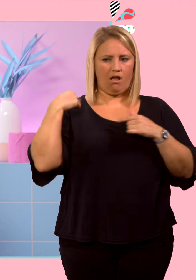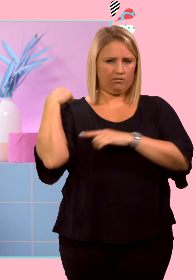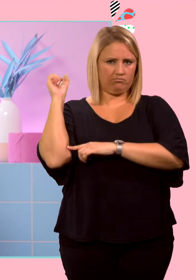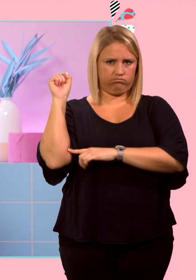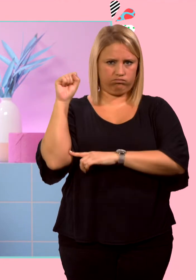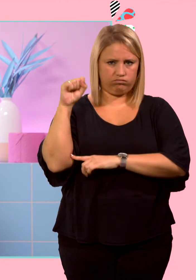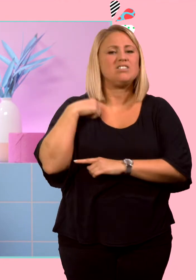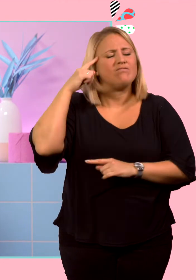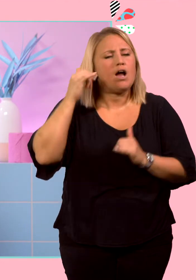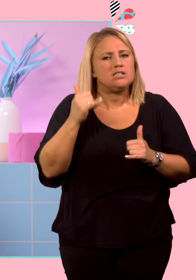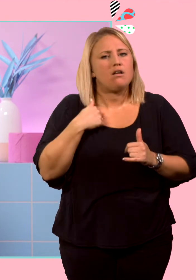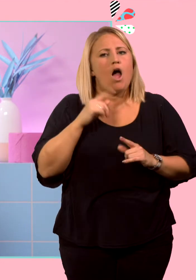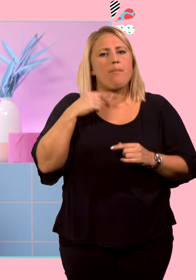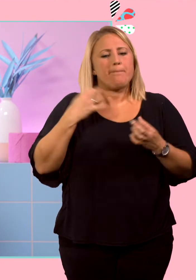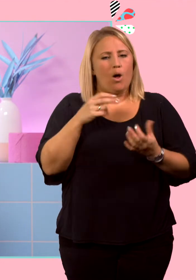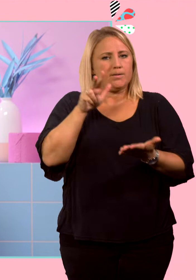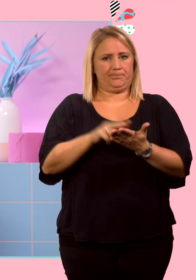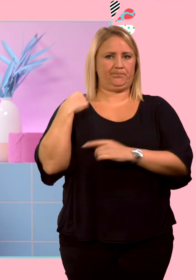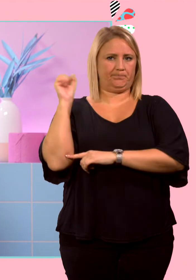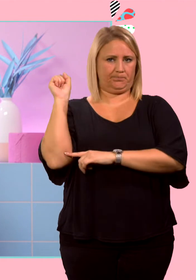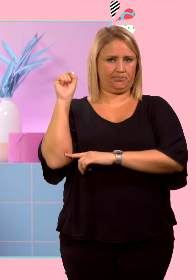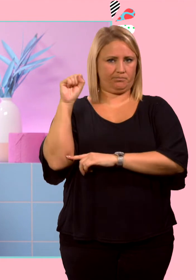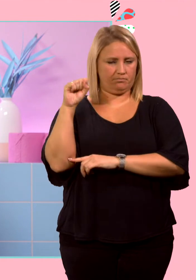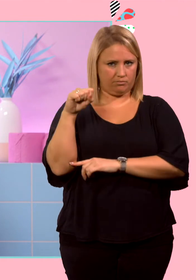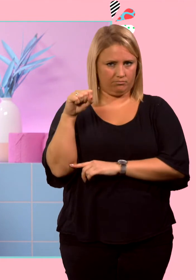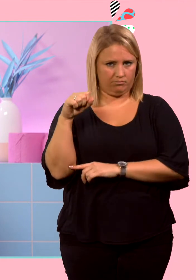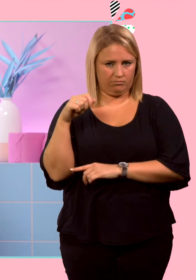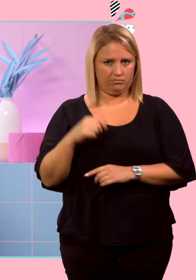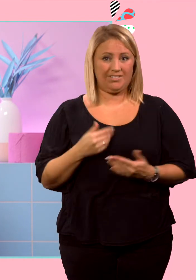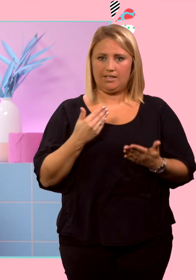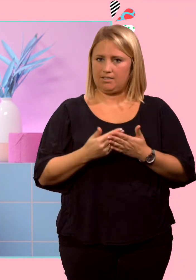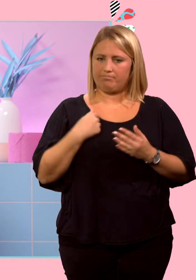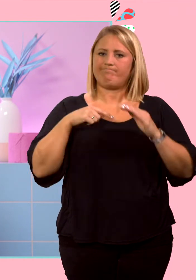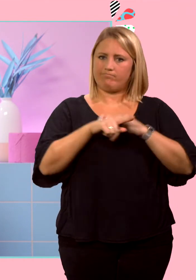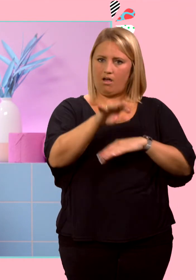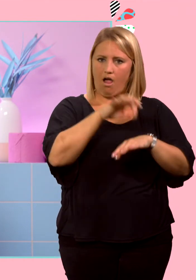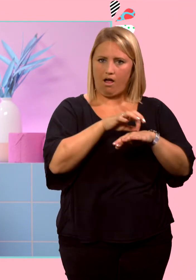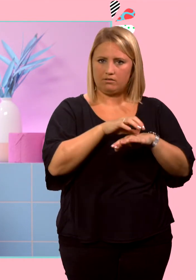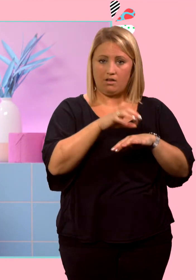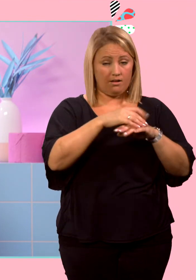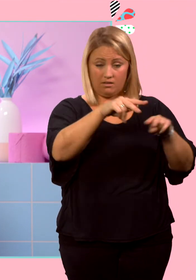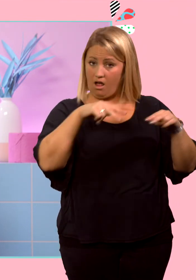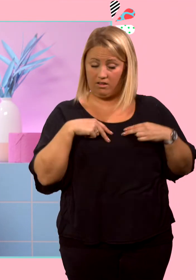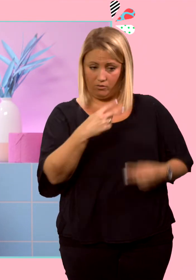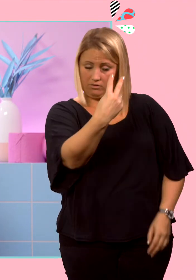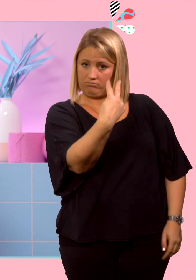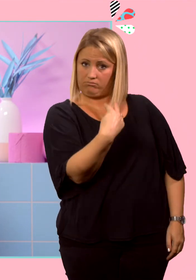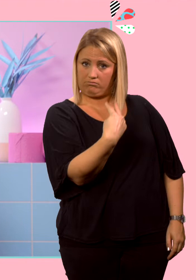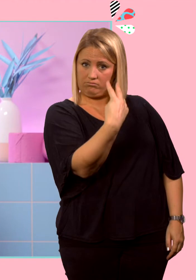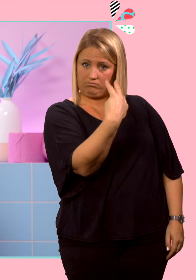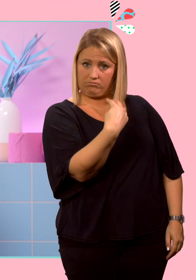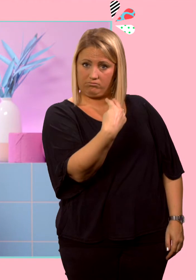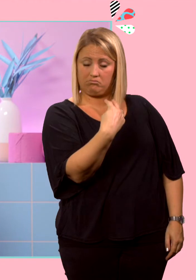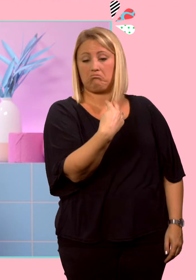Das wusste ich schon, aber ich brauchte halt noch mal eine Bescheinigung. Und dieser Arzt hat mich angeguckt und